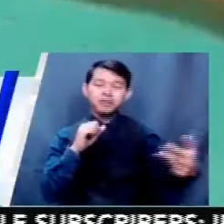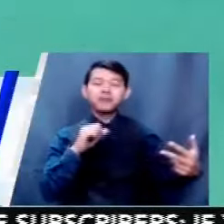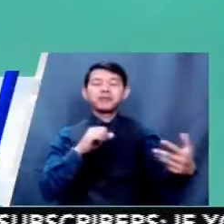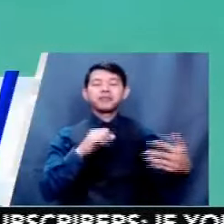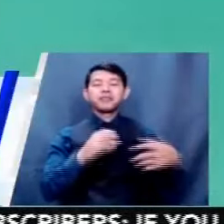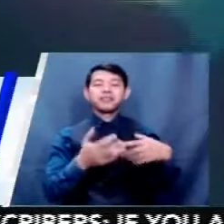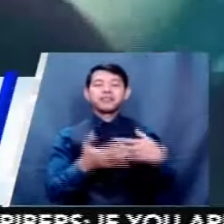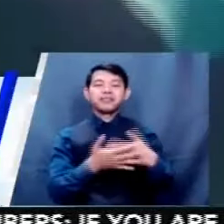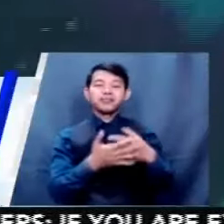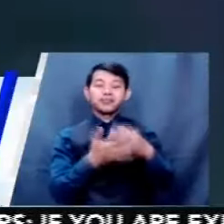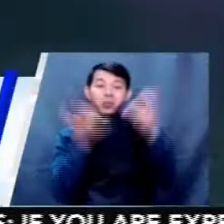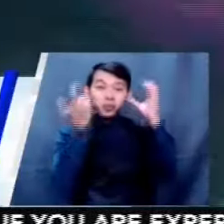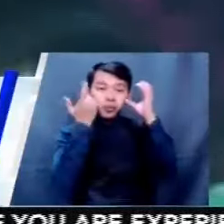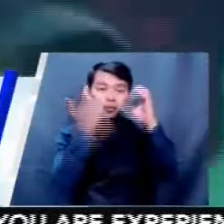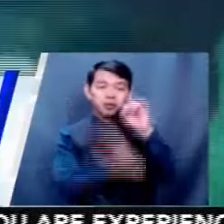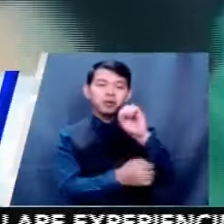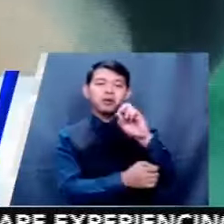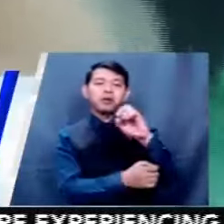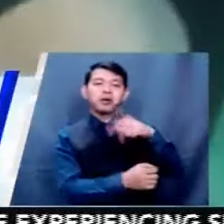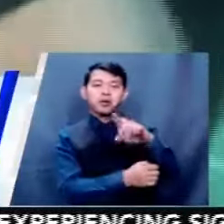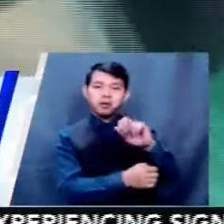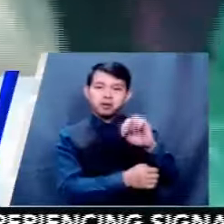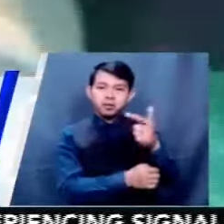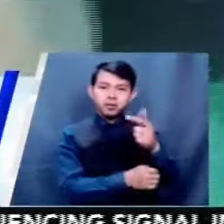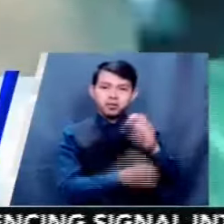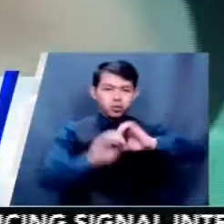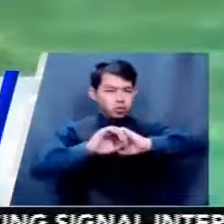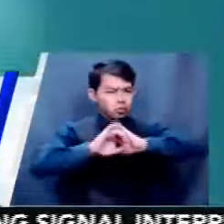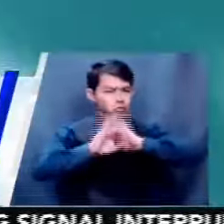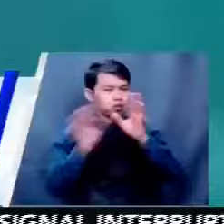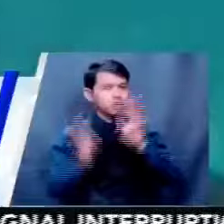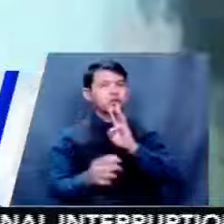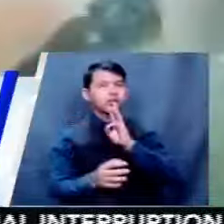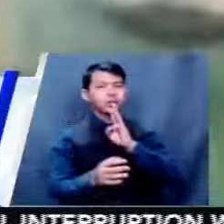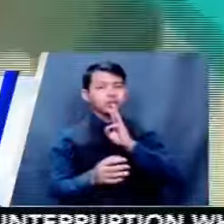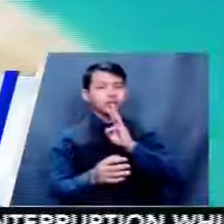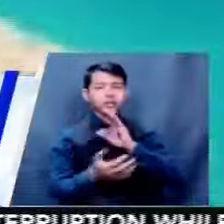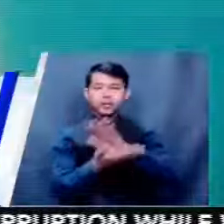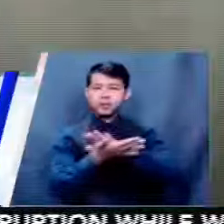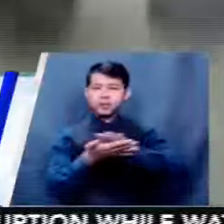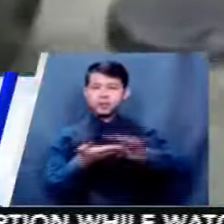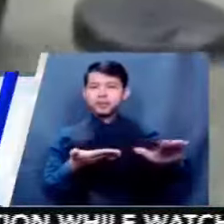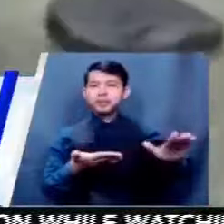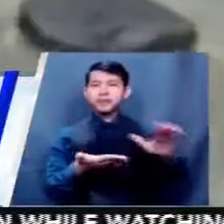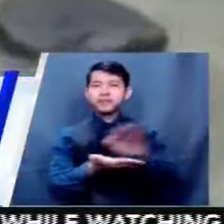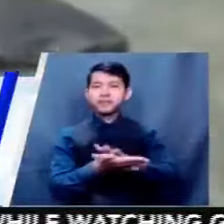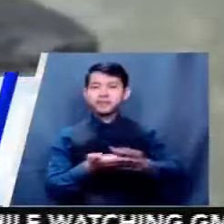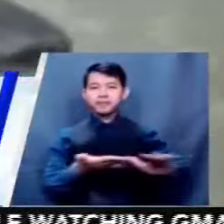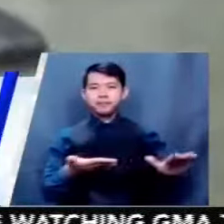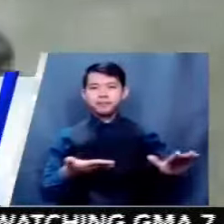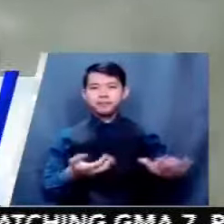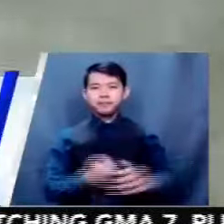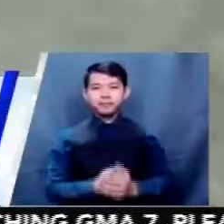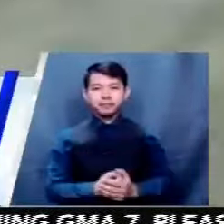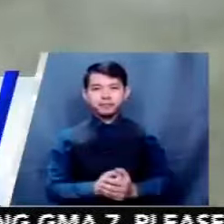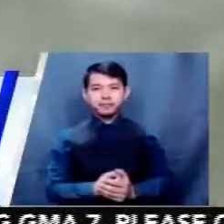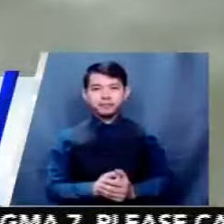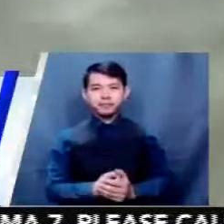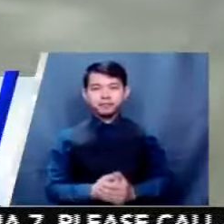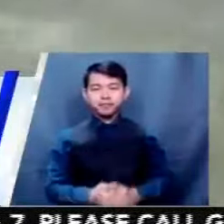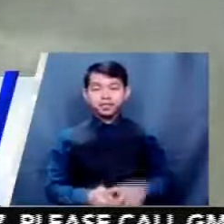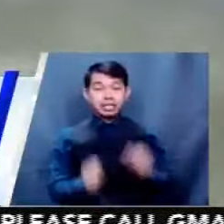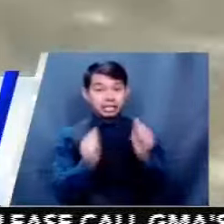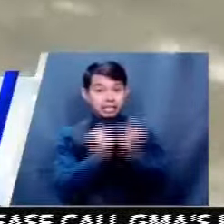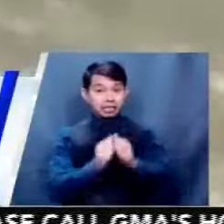ang mga mata at masda ng crystal clear na tubig kung chikiting ang kanding may mababaw na